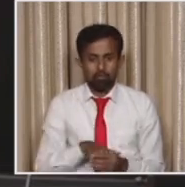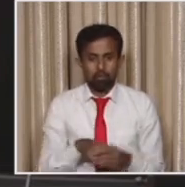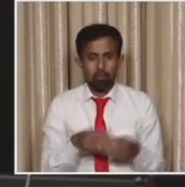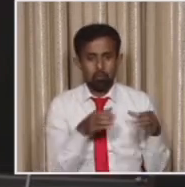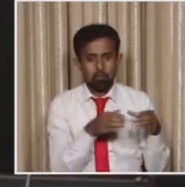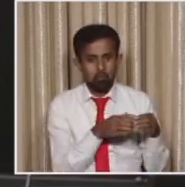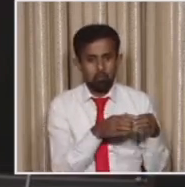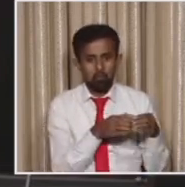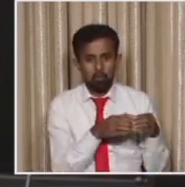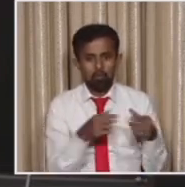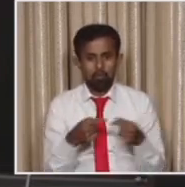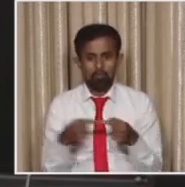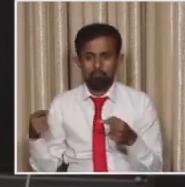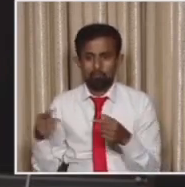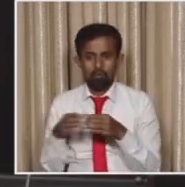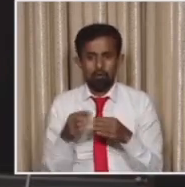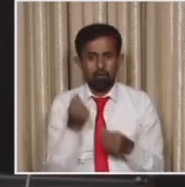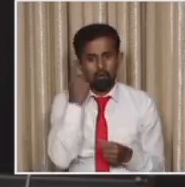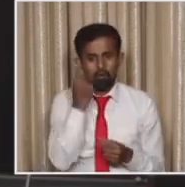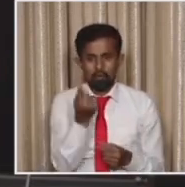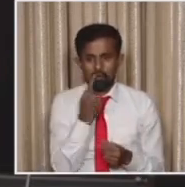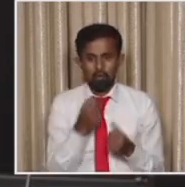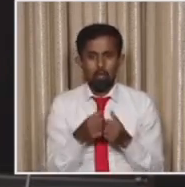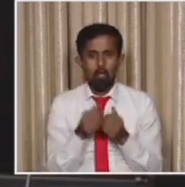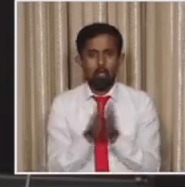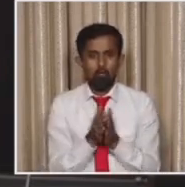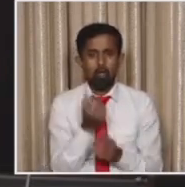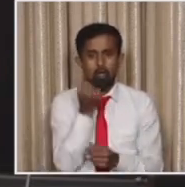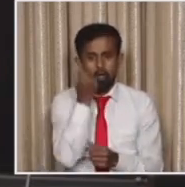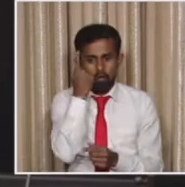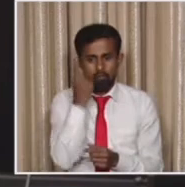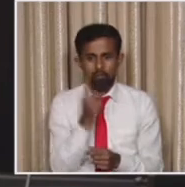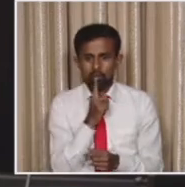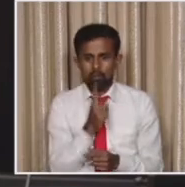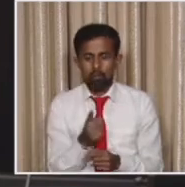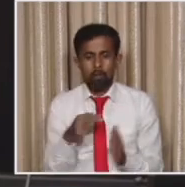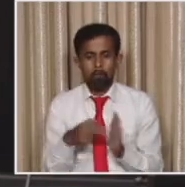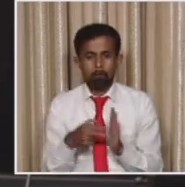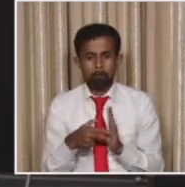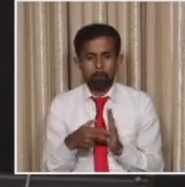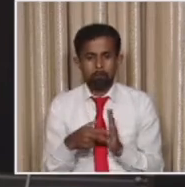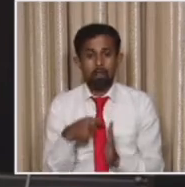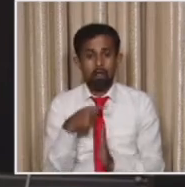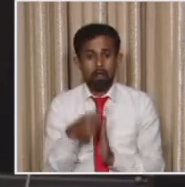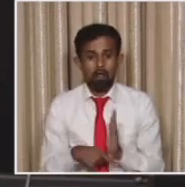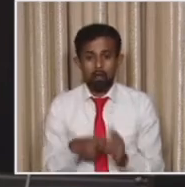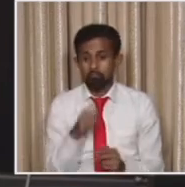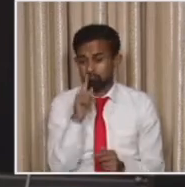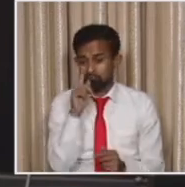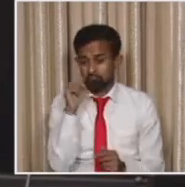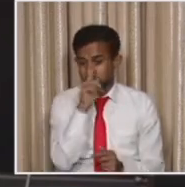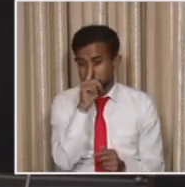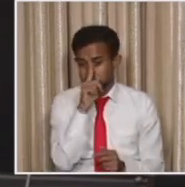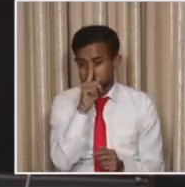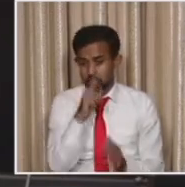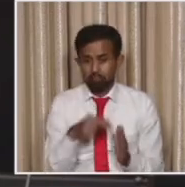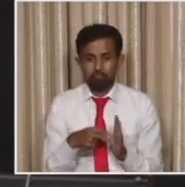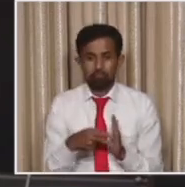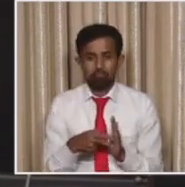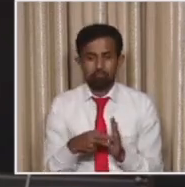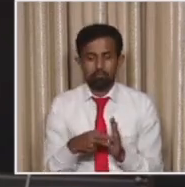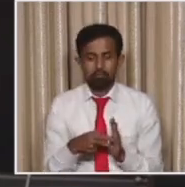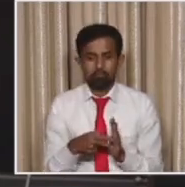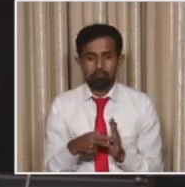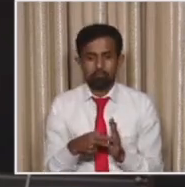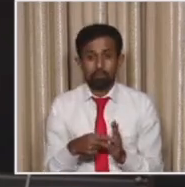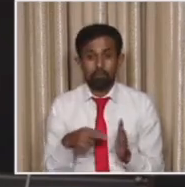සහ විරුද්ධව අදහස් දැක්වුවත් සියලු දෙනාගේම අදහස වුණේ මේ ව්‍යාපෘතිය රටේ තියෙන ප්‍රමුඛම ව්‍යාපෘතිය කියන කාරණේ. ඒ නිසා